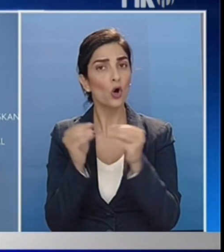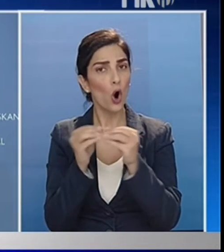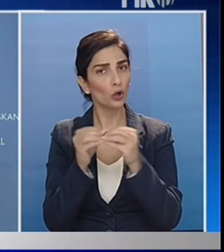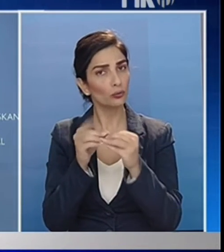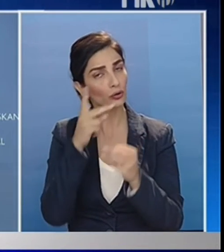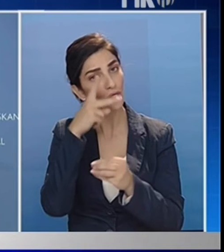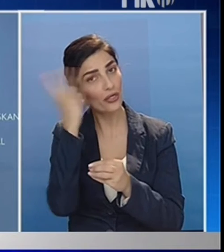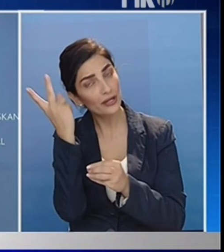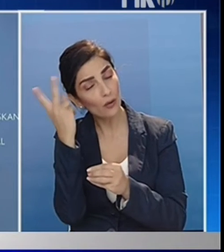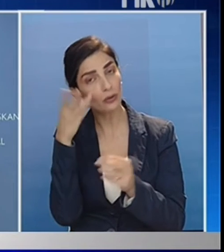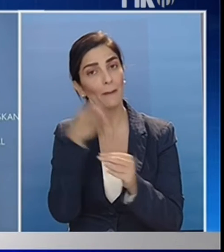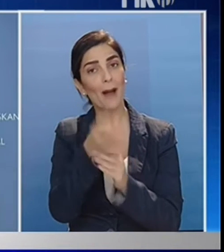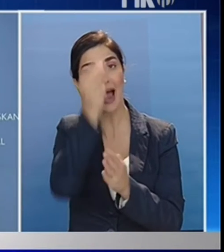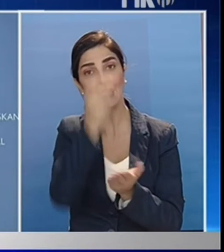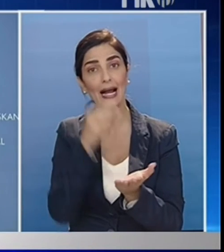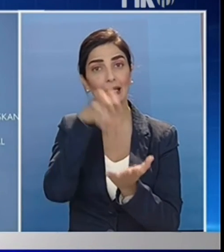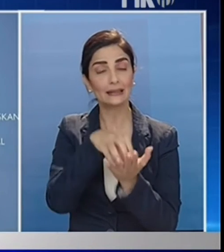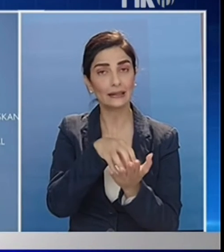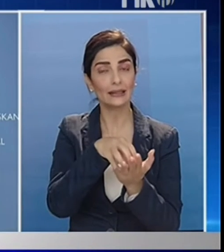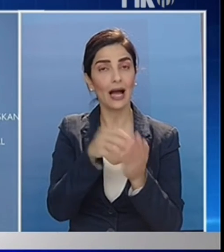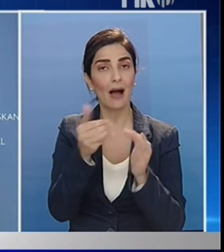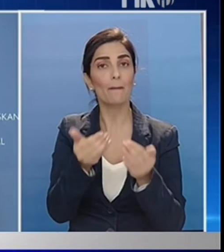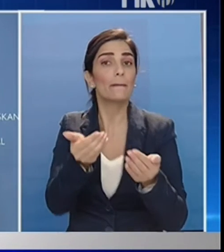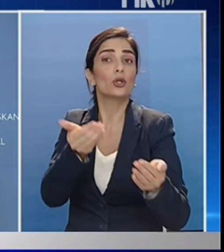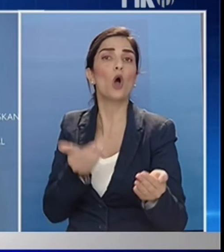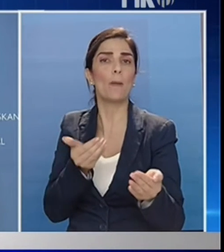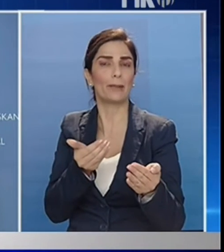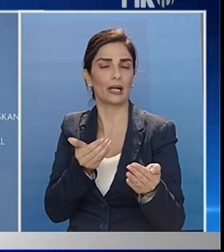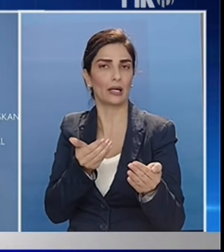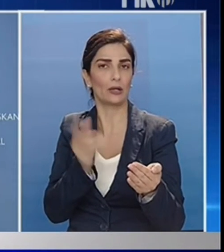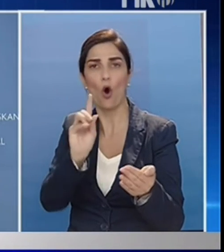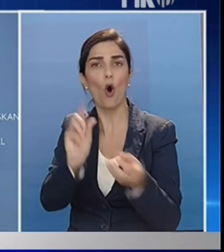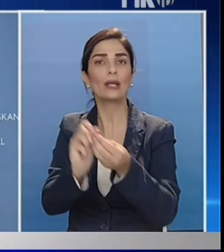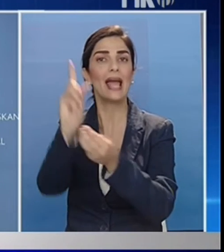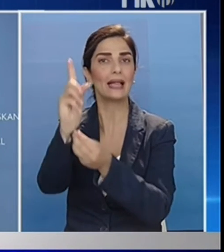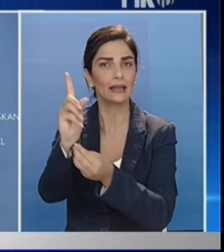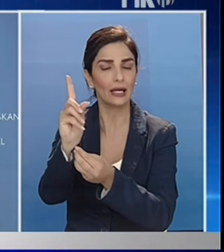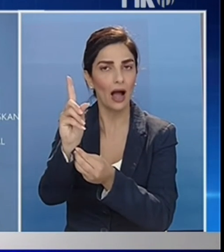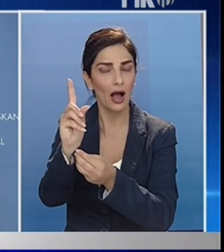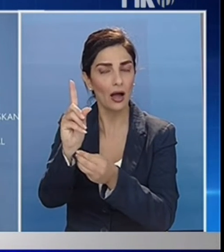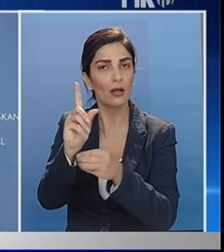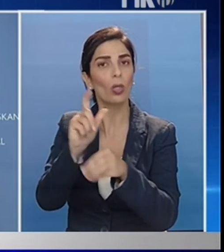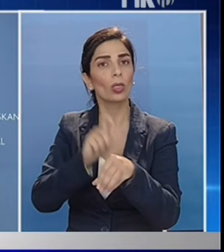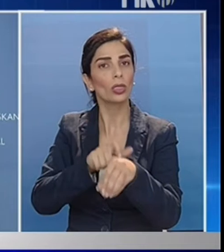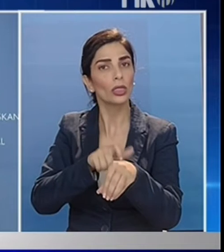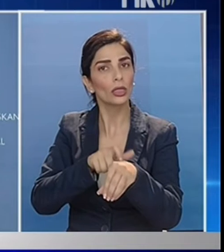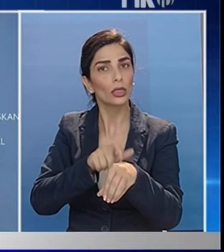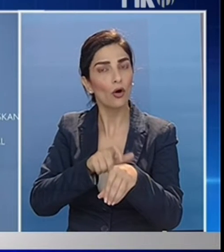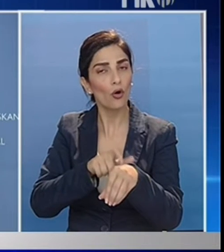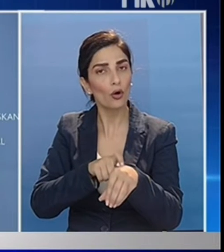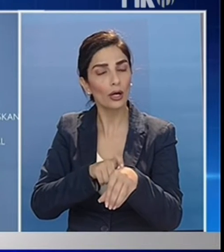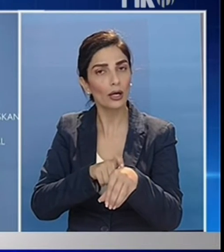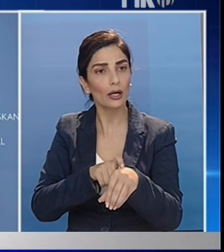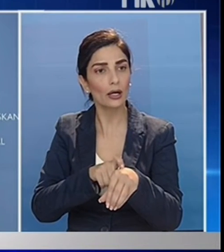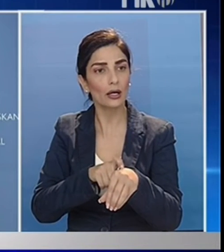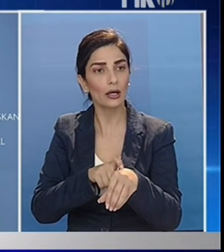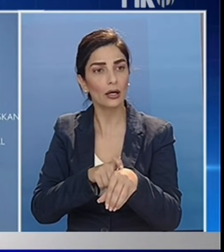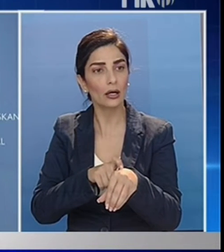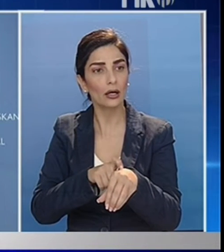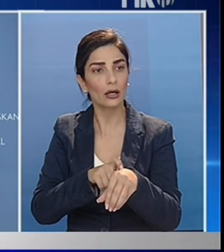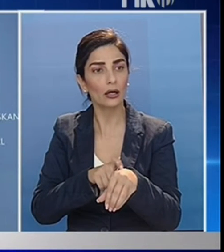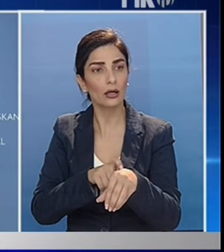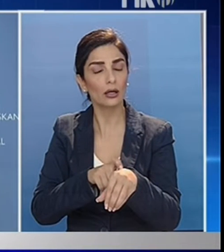της 11 το βράδυ του Σαββάτου, η απαγόρευση μετακίνησης, αντί της 9 το βράδυ του Σαββάτου, η απαγόρευση μετακίνησης αρχίζει στις